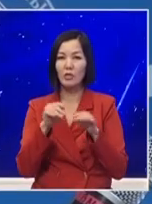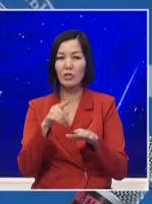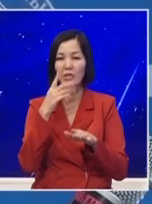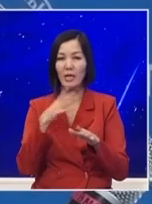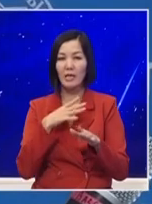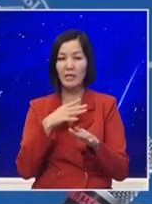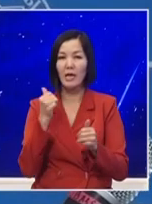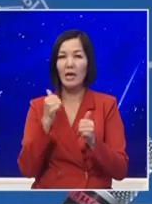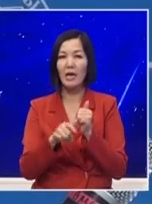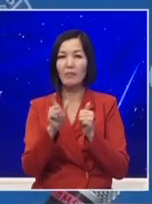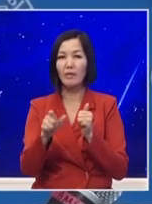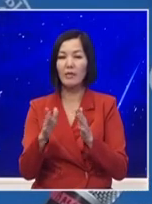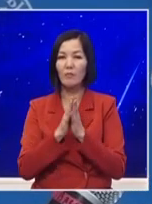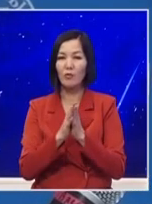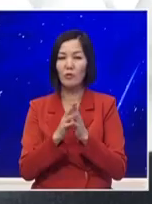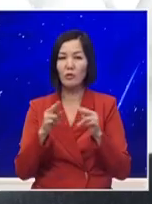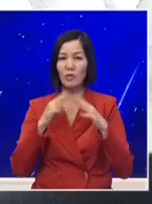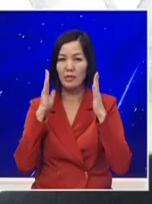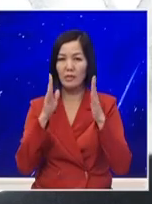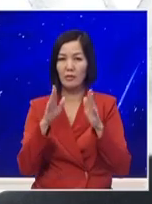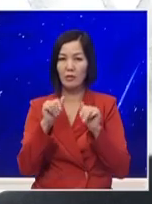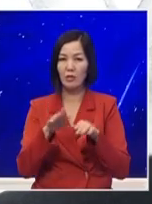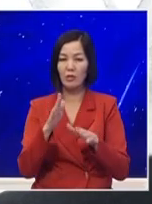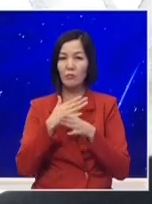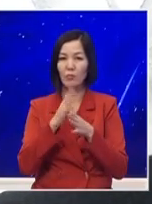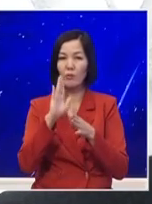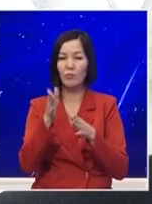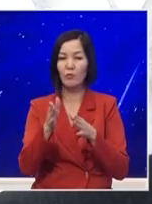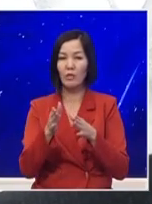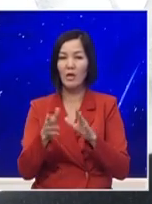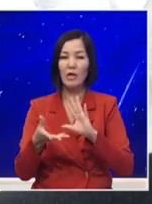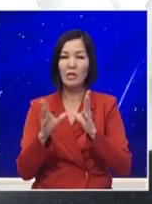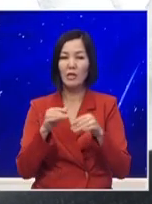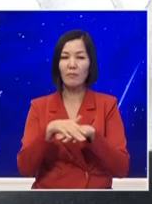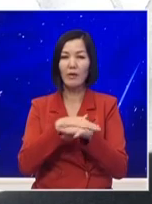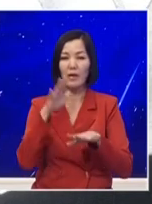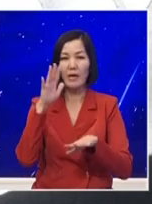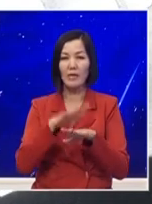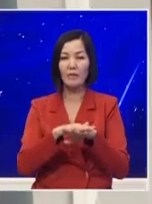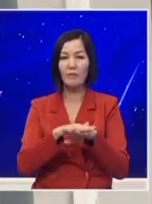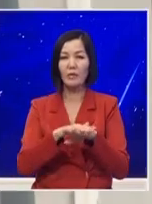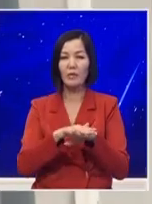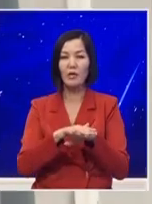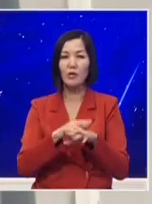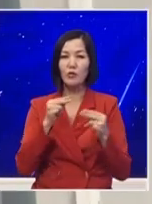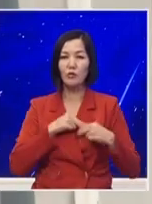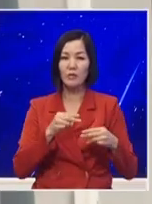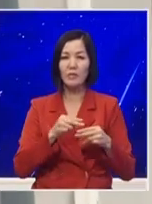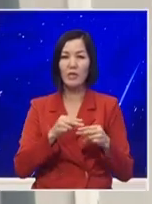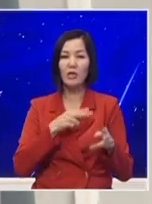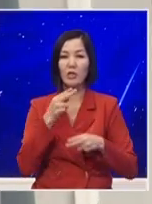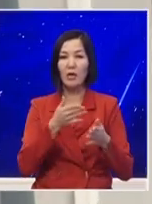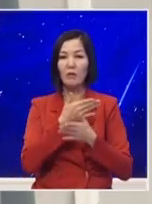Және әрбір тұрғын өтініші ескерусіз қалмайды деді. Жалпы тұрғындарының әкім жұмысына айтар шағымы жоқ. Атқарған